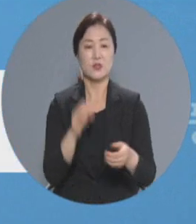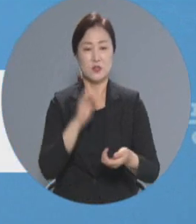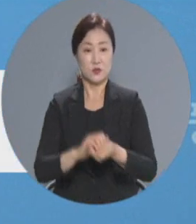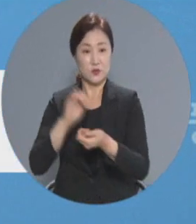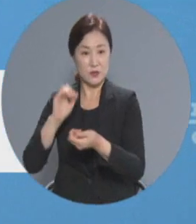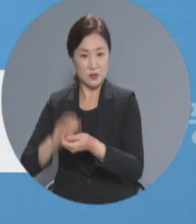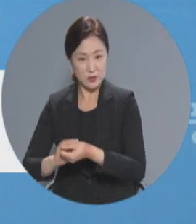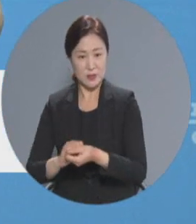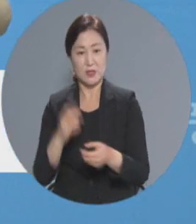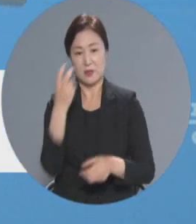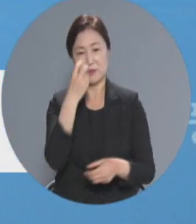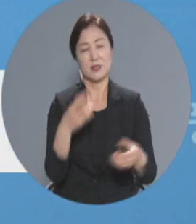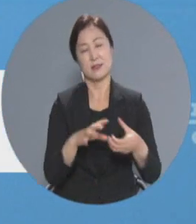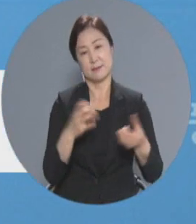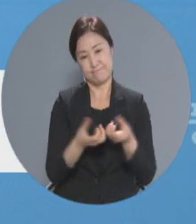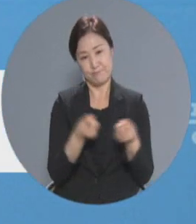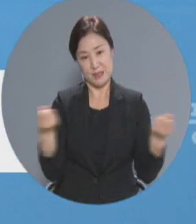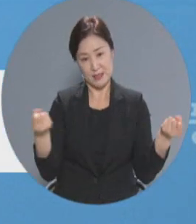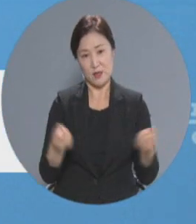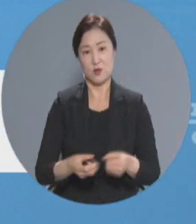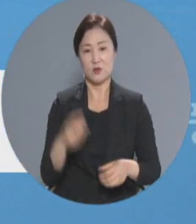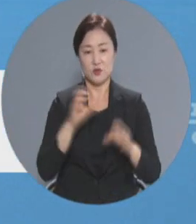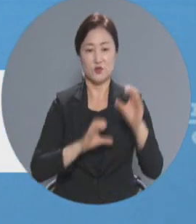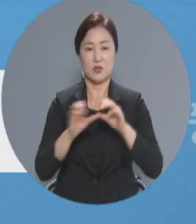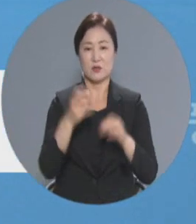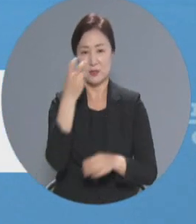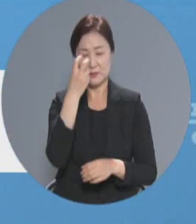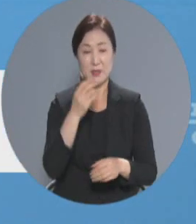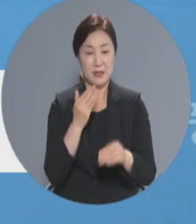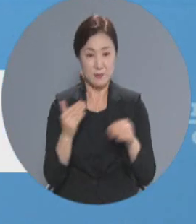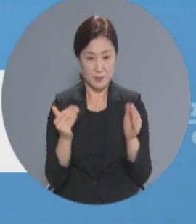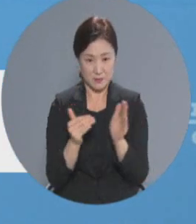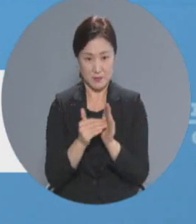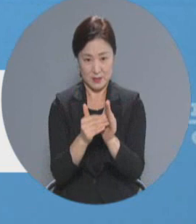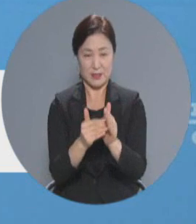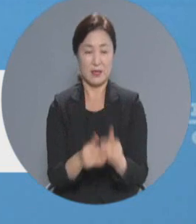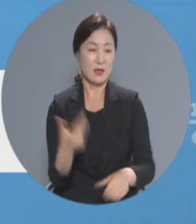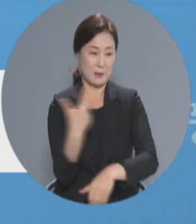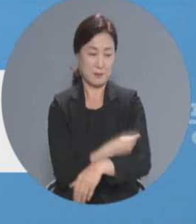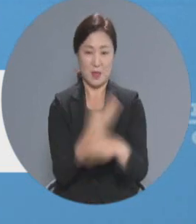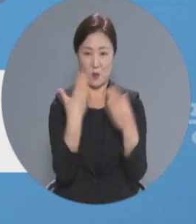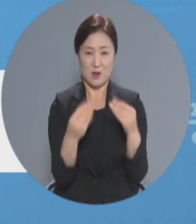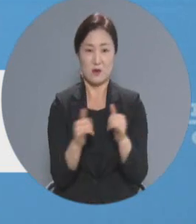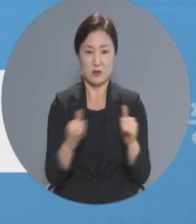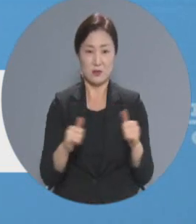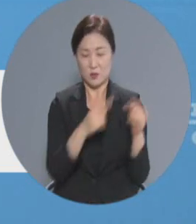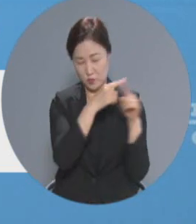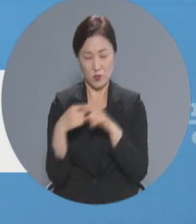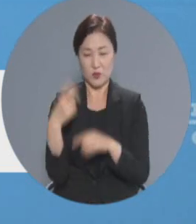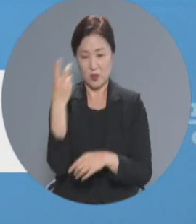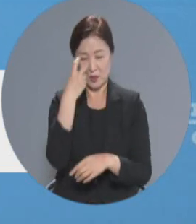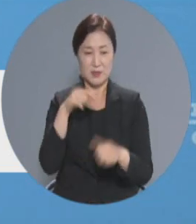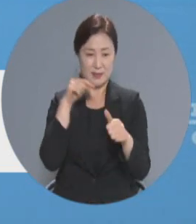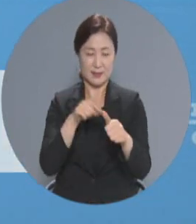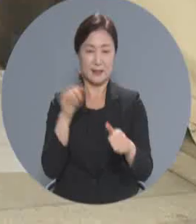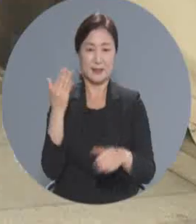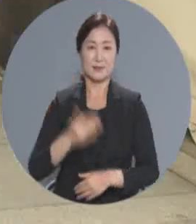별도로 추가로 진행되며 접종 완료자도 포함하여 전수검사를 실시할